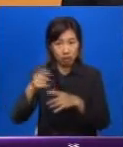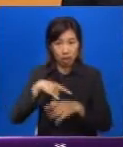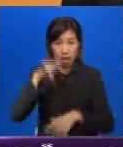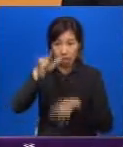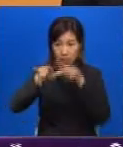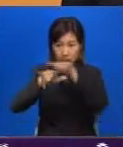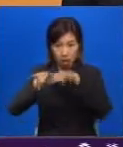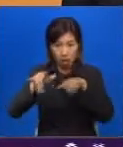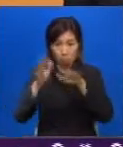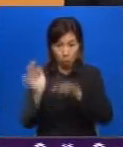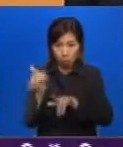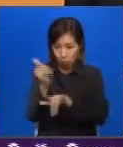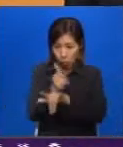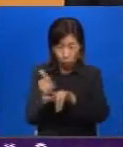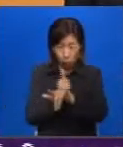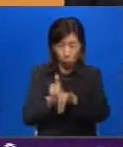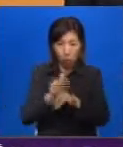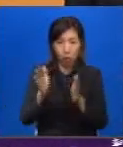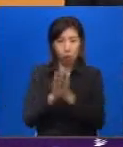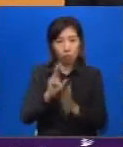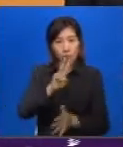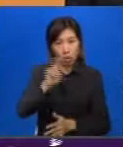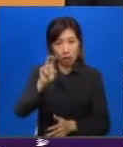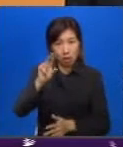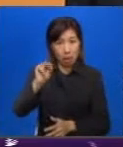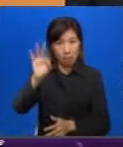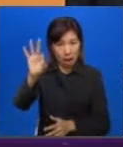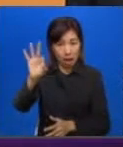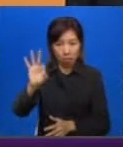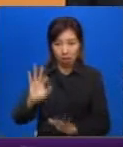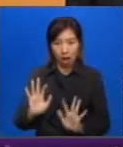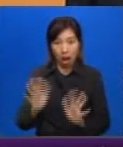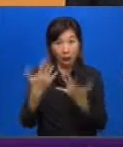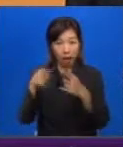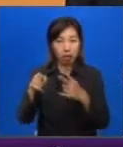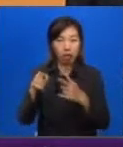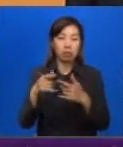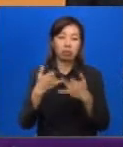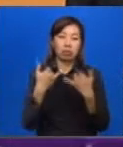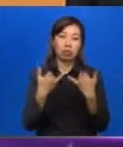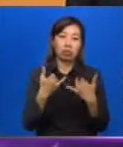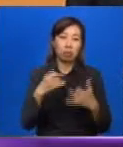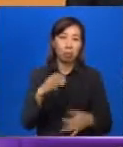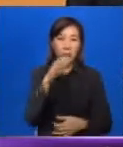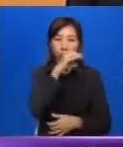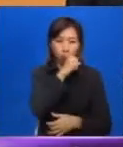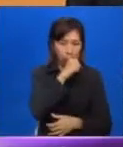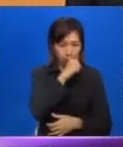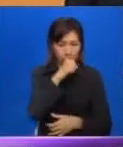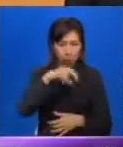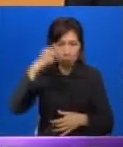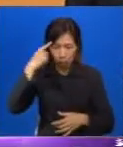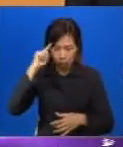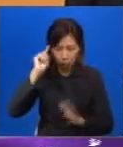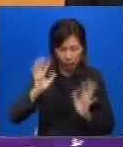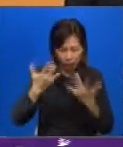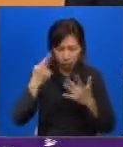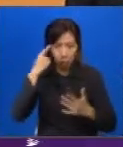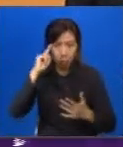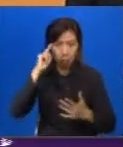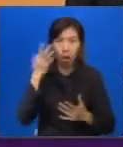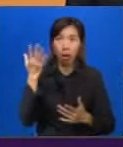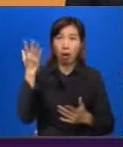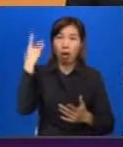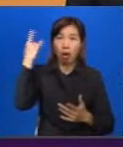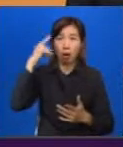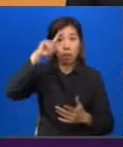และก็ลูกเรือบนเครื่องรวม239คนนี่นะคะเรื่องนี้ก็ยังคงเป็นปริศนาอยู่เพราะว่าหายไปอย่างลึกลับตั้งแ